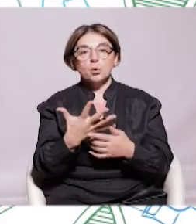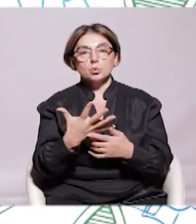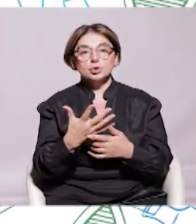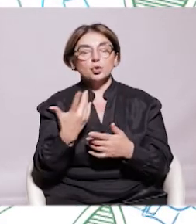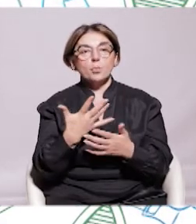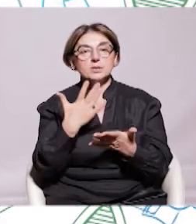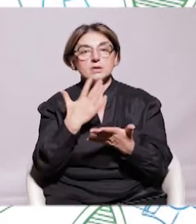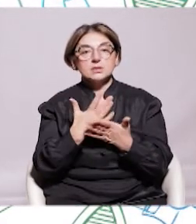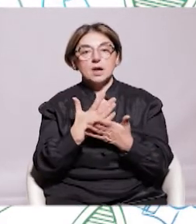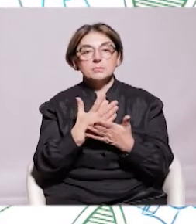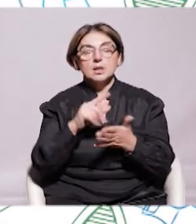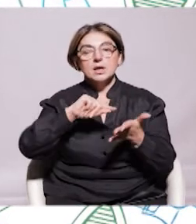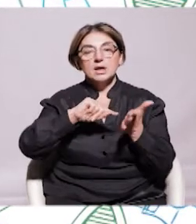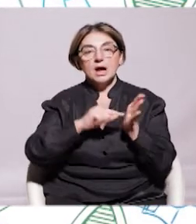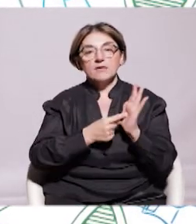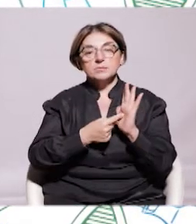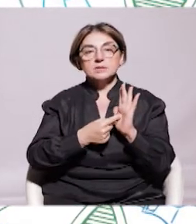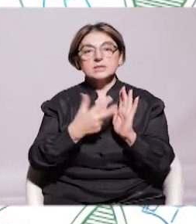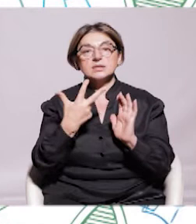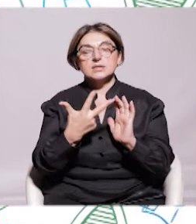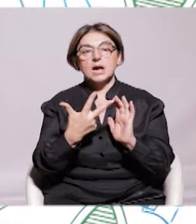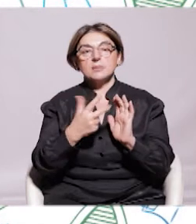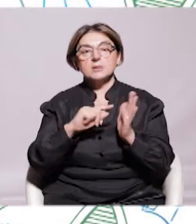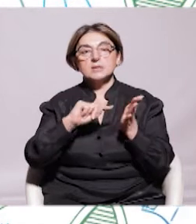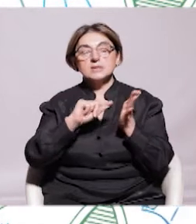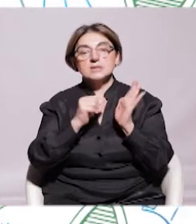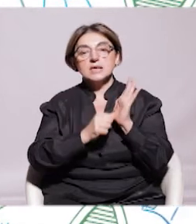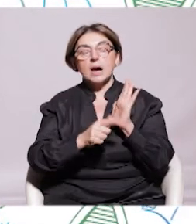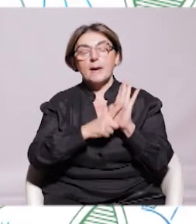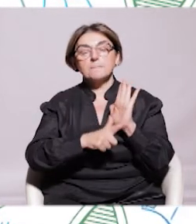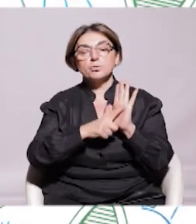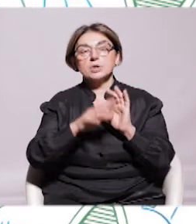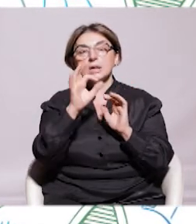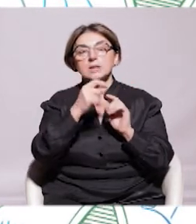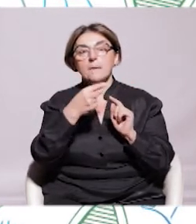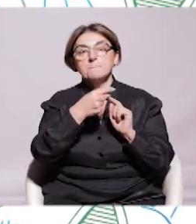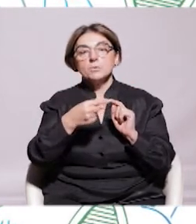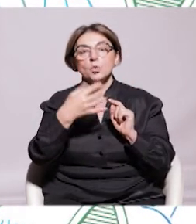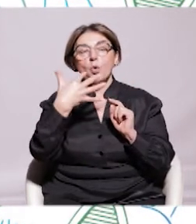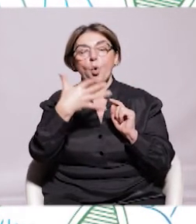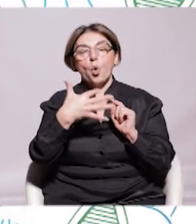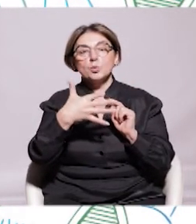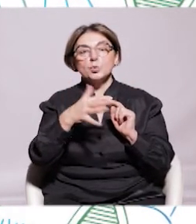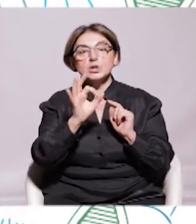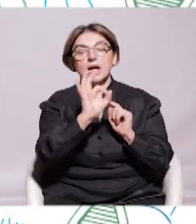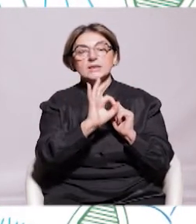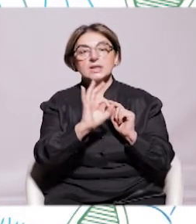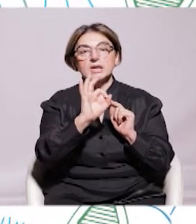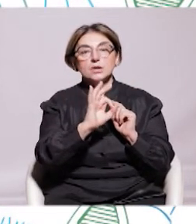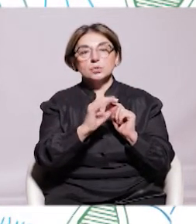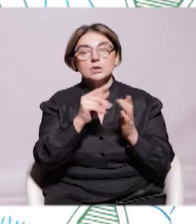125, რომელსაც გავამრავლებთ 3, 70 გრადუს მინუს 50